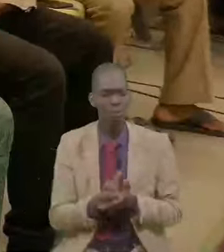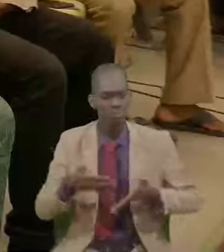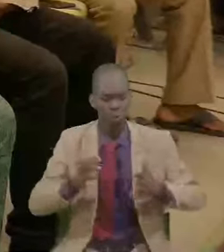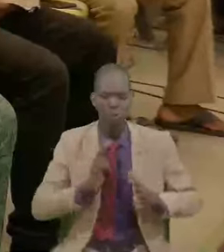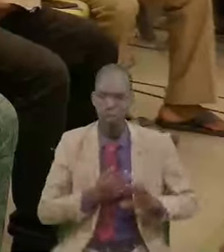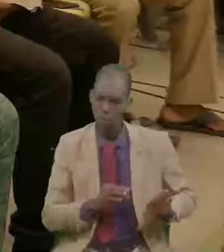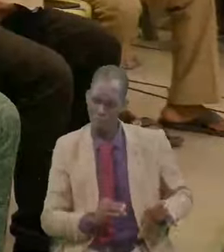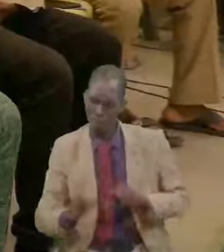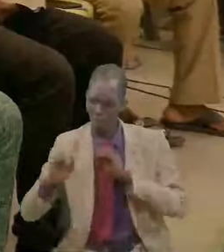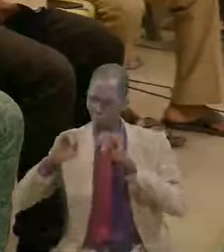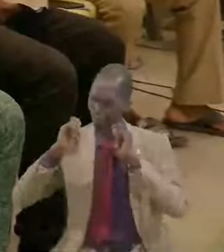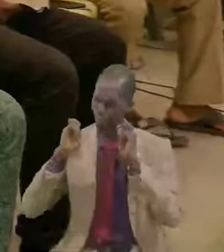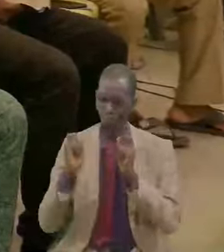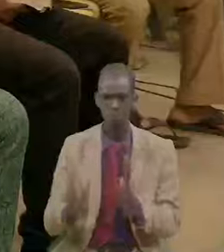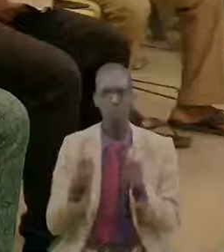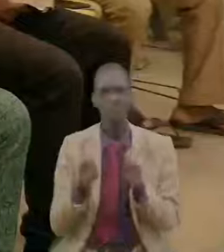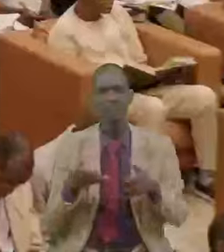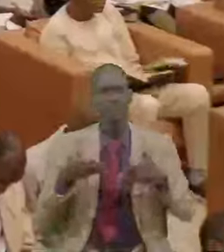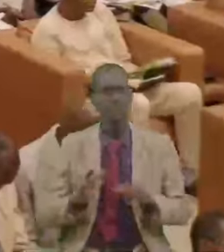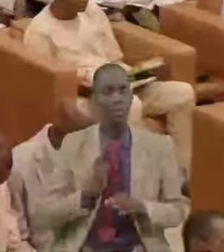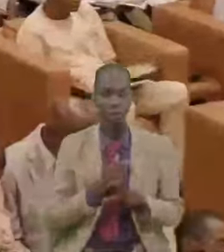emparons-nous du pays. Montons. »